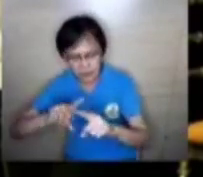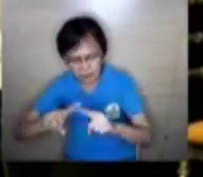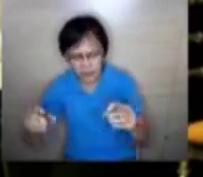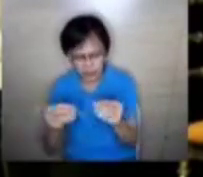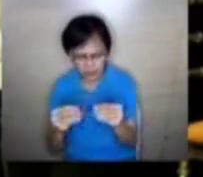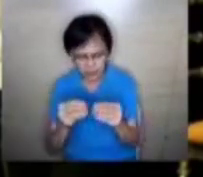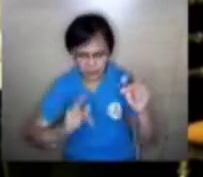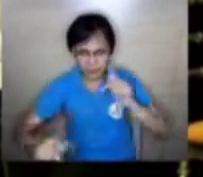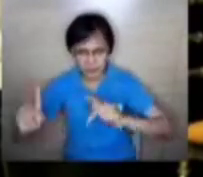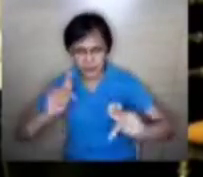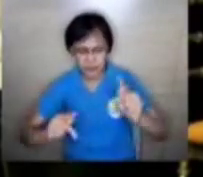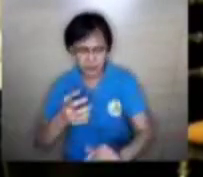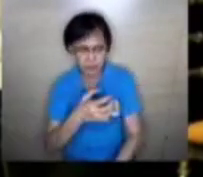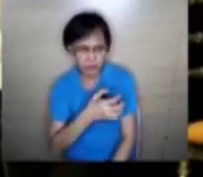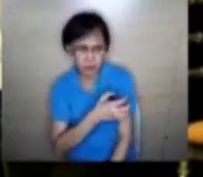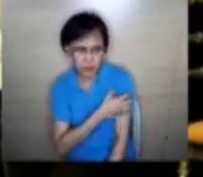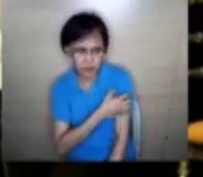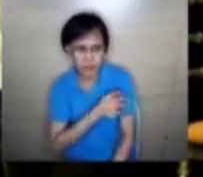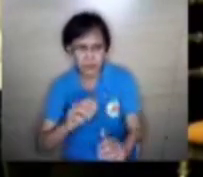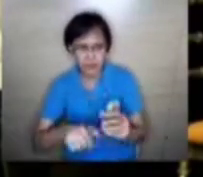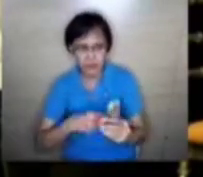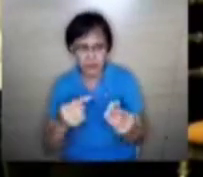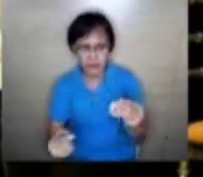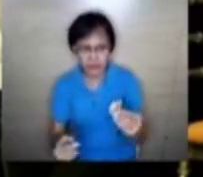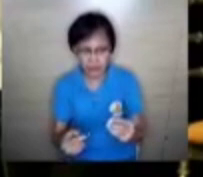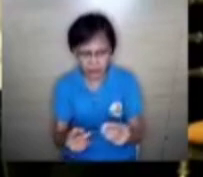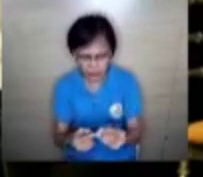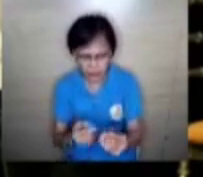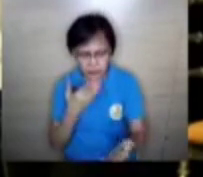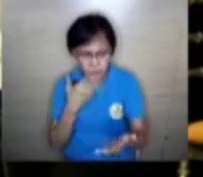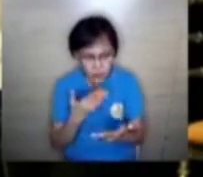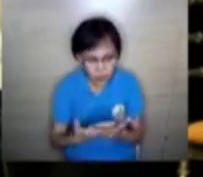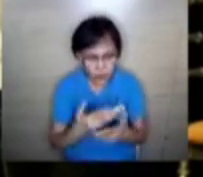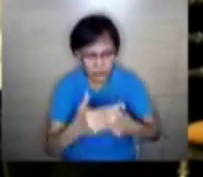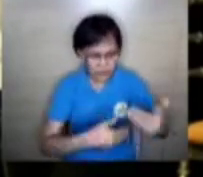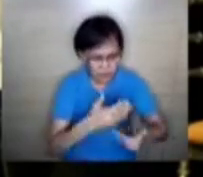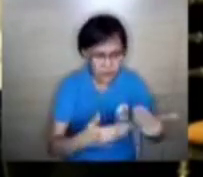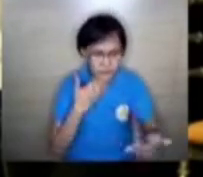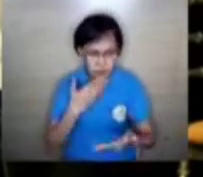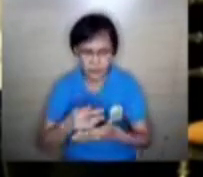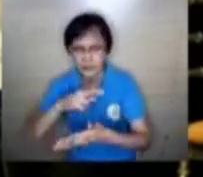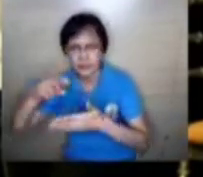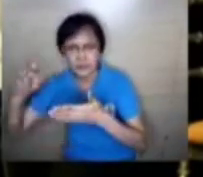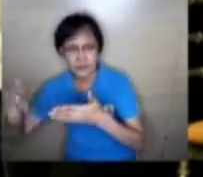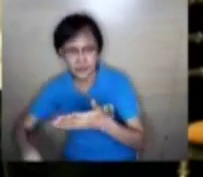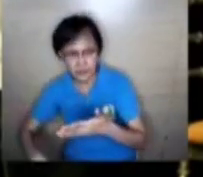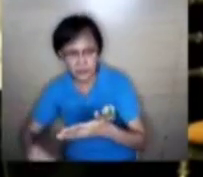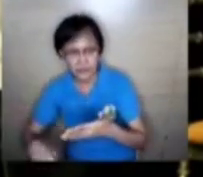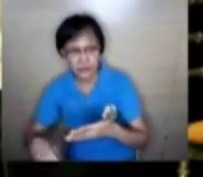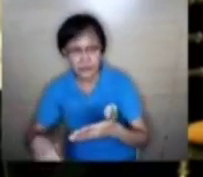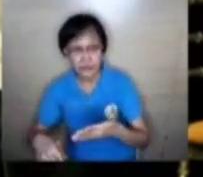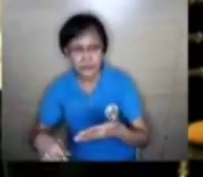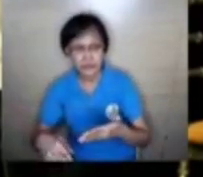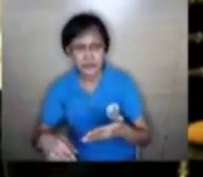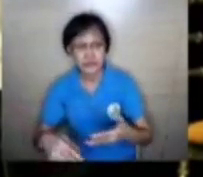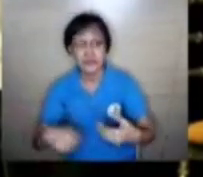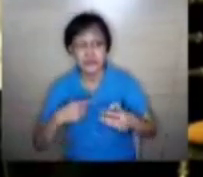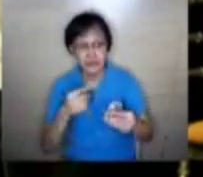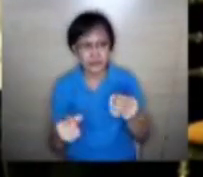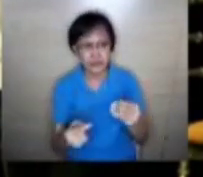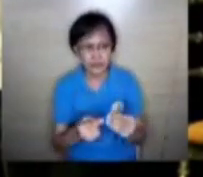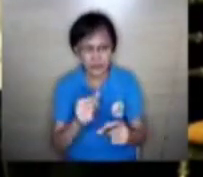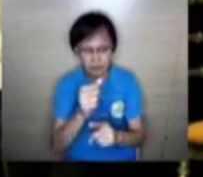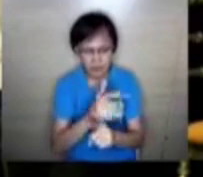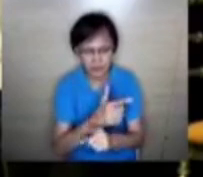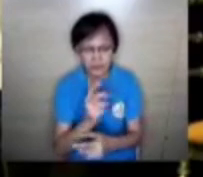inklusibo ang proseso, mas inklusibo rin ang resulta. Gaya ng sinabi natin noong